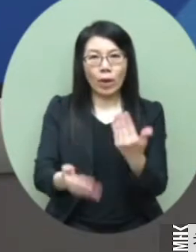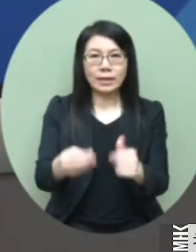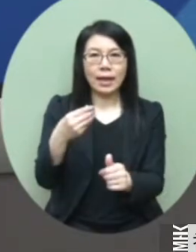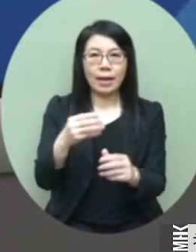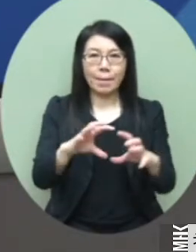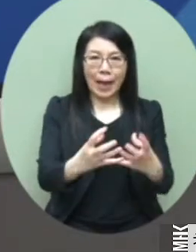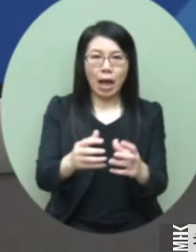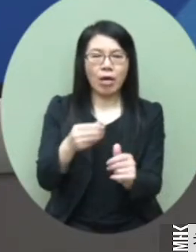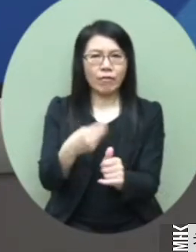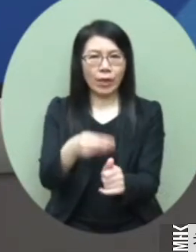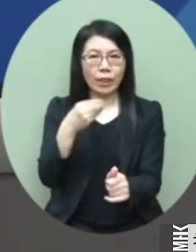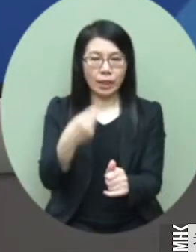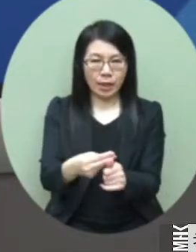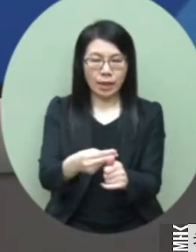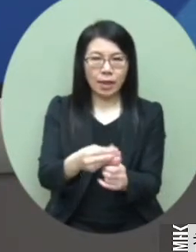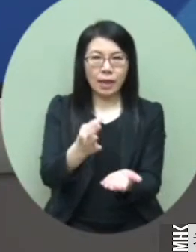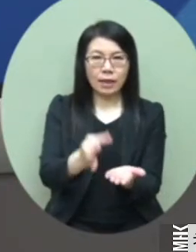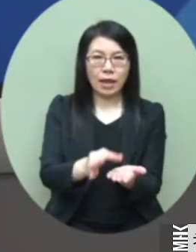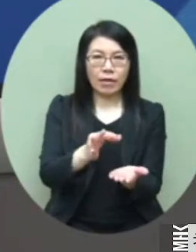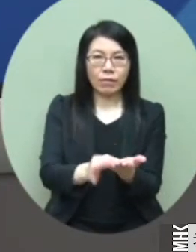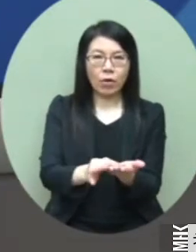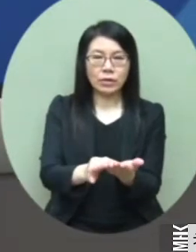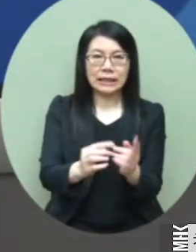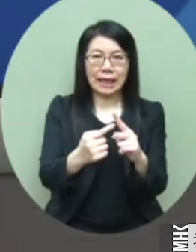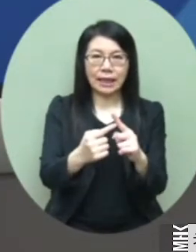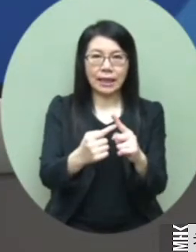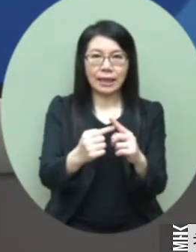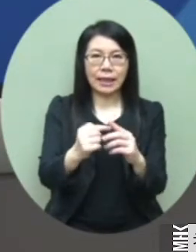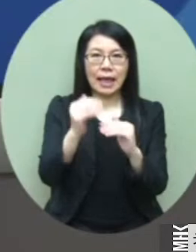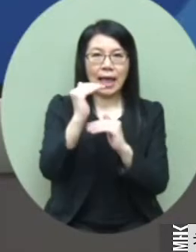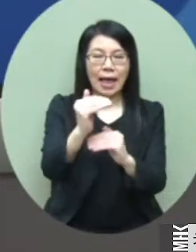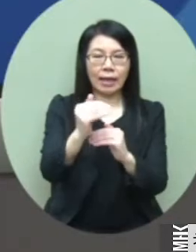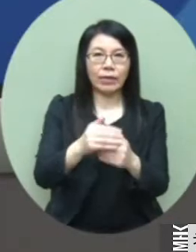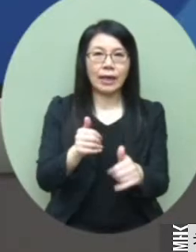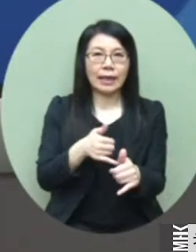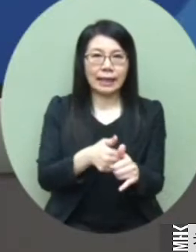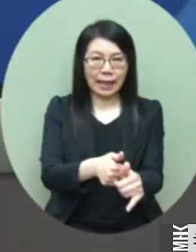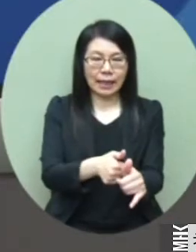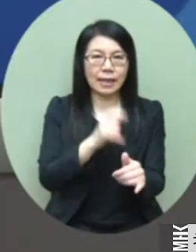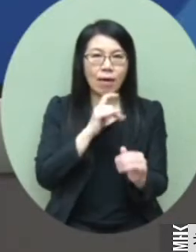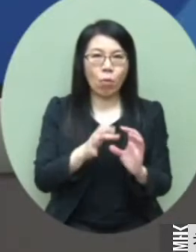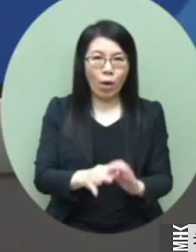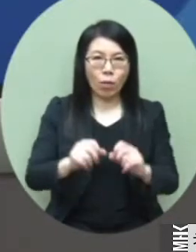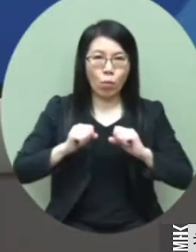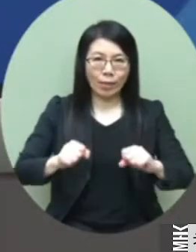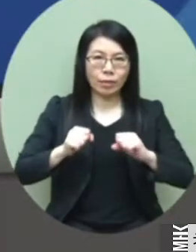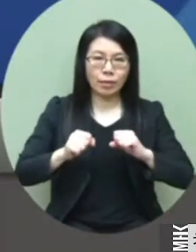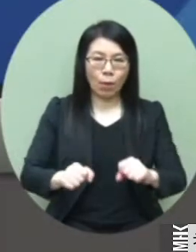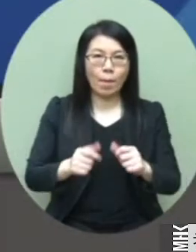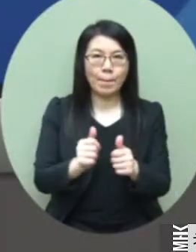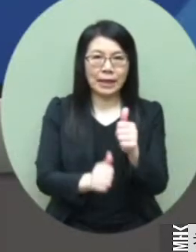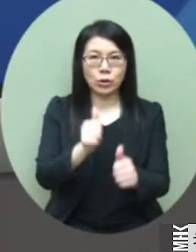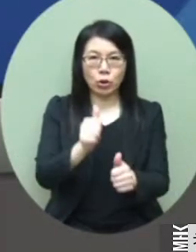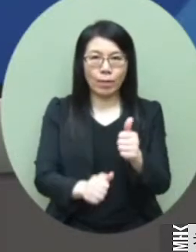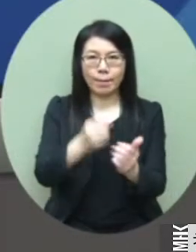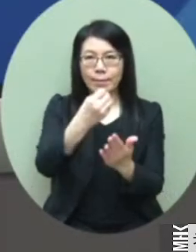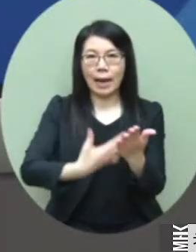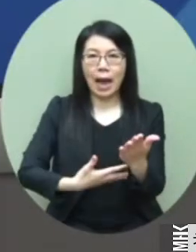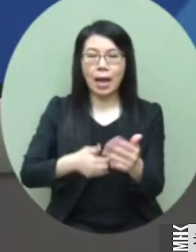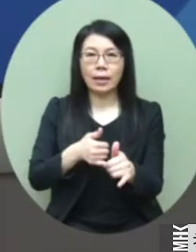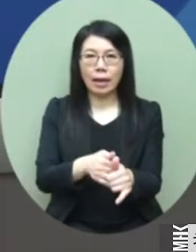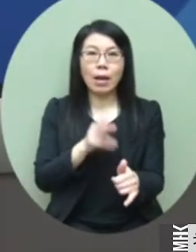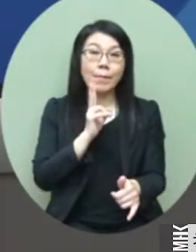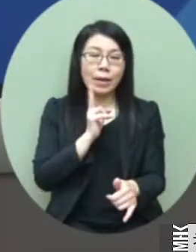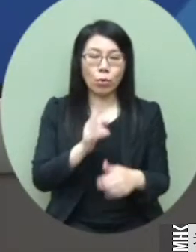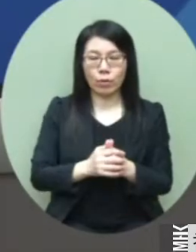練嘅時候咧，每個場地嘅人數上限就應該係遵照相關運動嘅比賽規則。我舉一